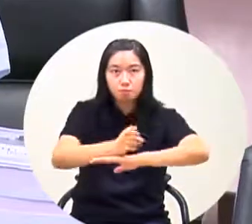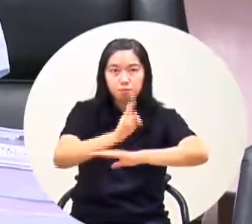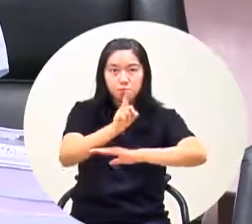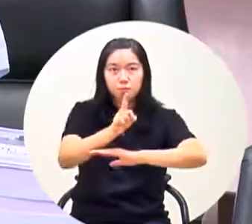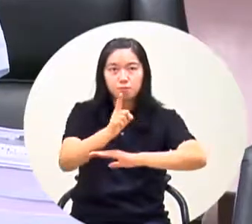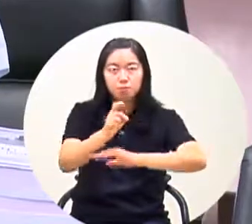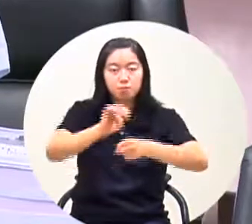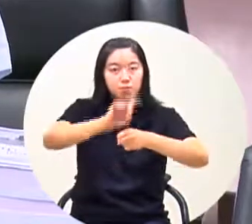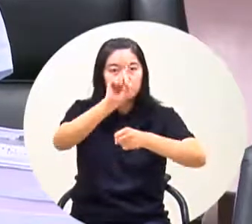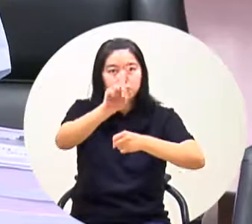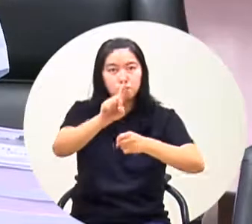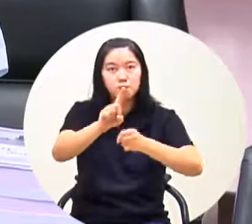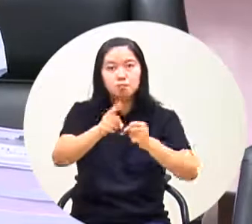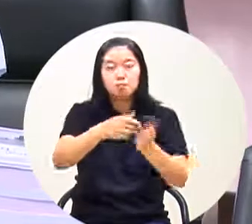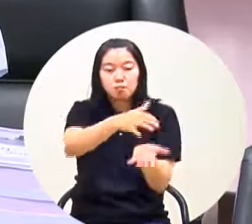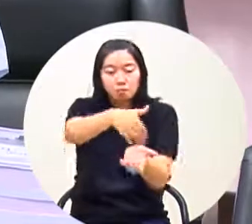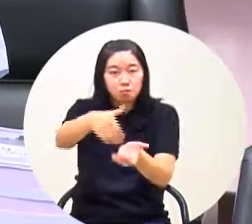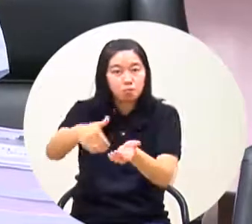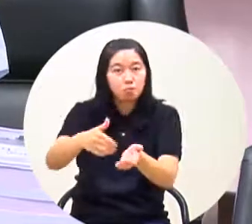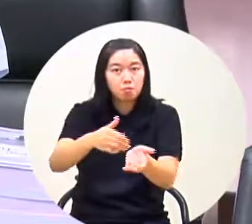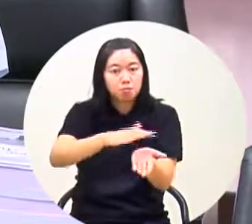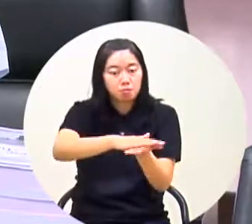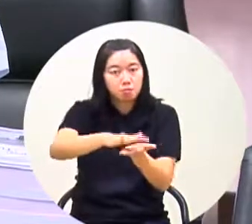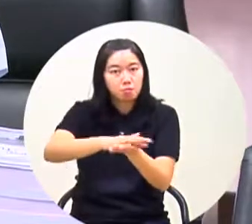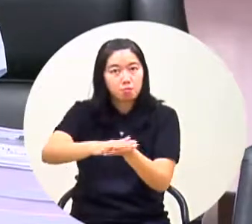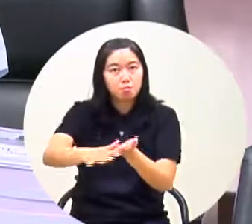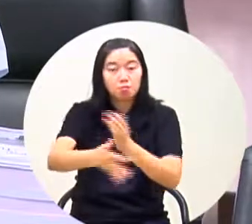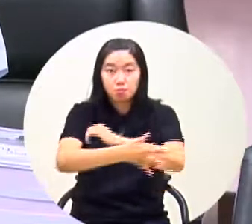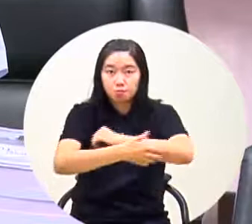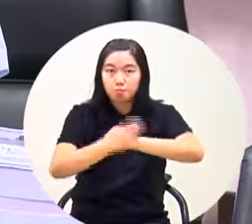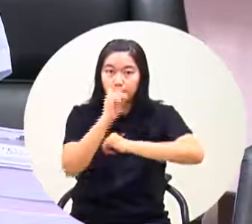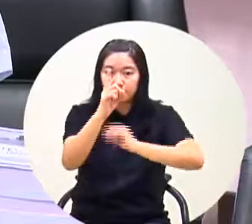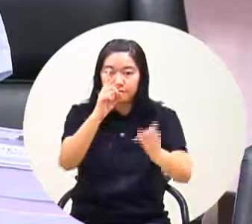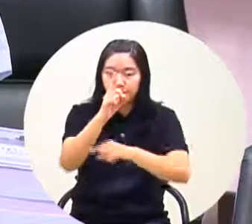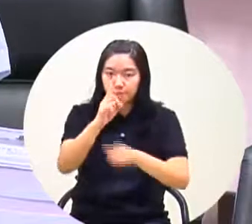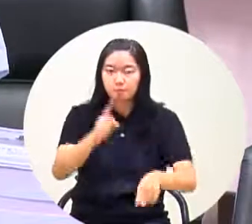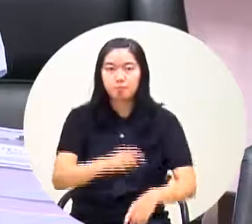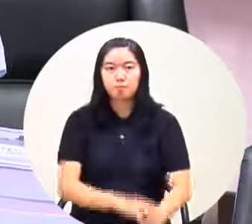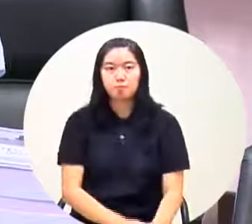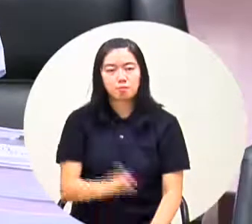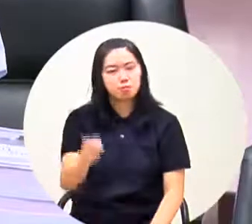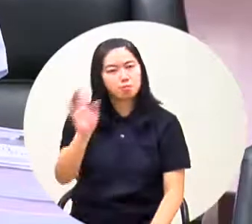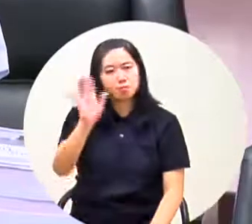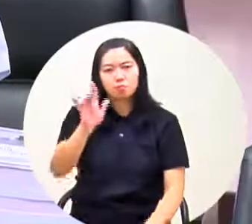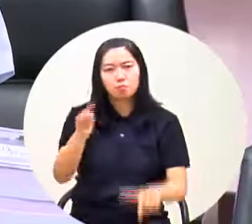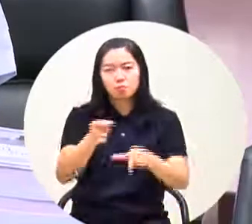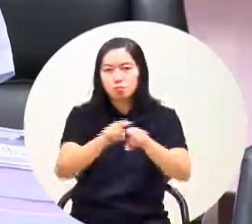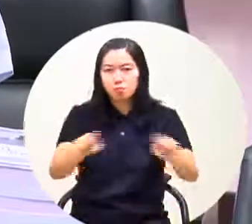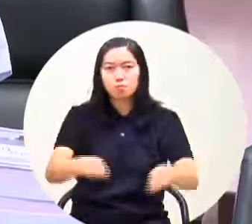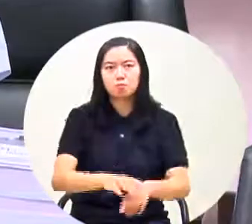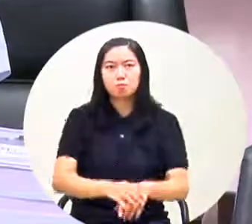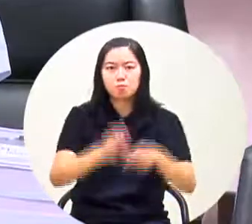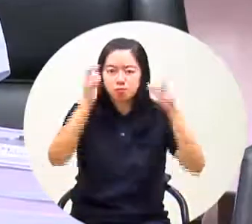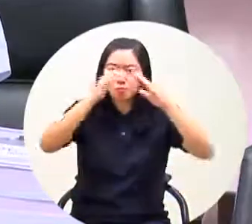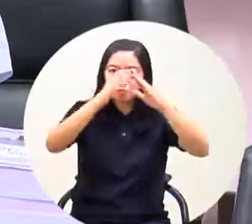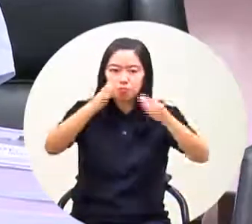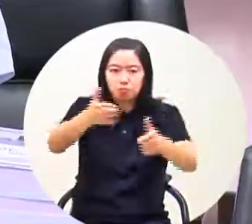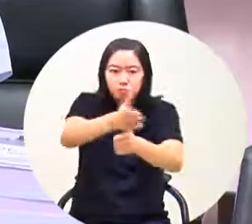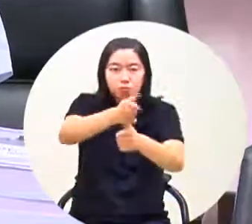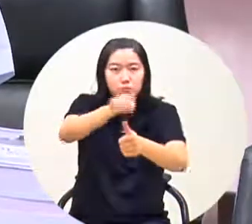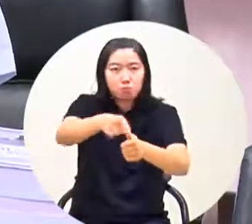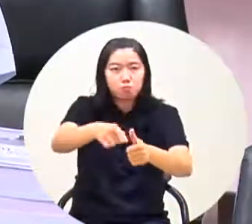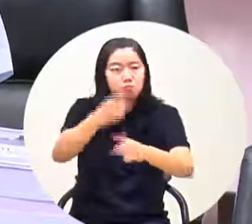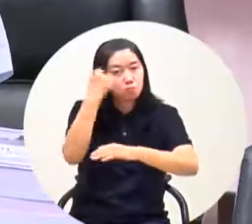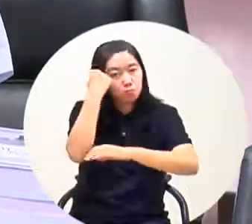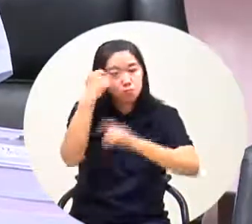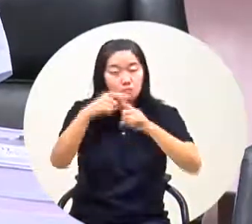洁队员啊，我是感觉讲这有一点较无公平。实在讲无公平呢，因高雄市拢集中嘛吼，当然大个人较侪，啊，粪